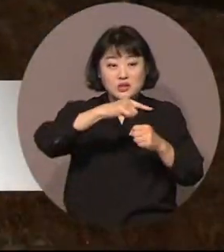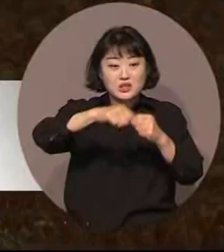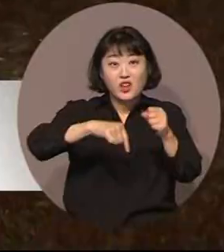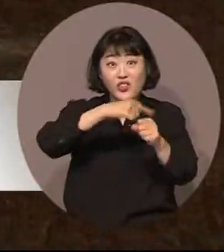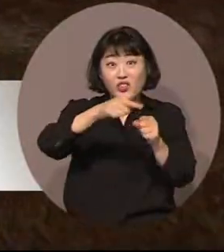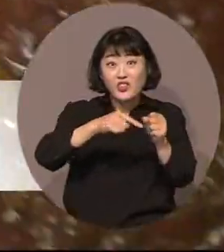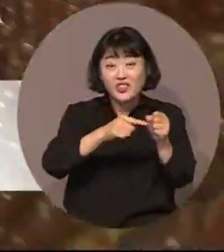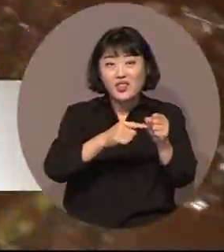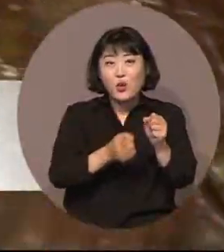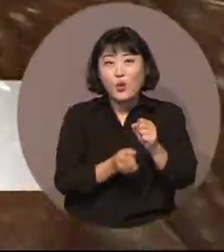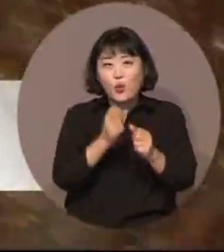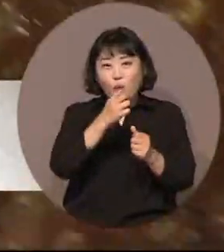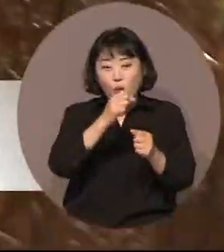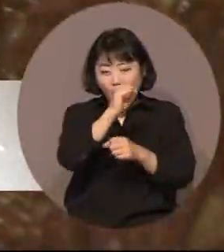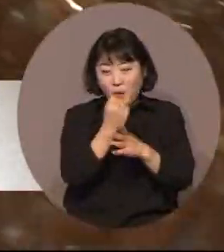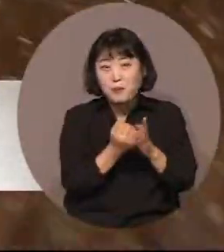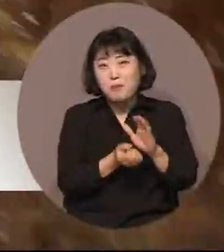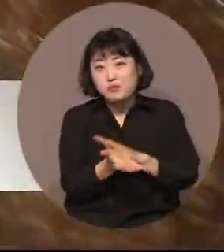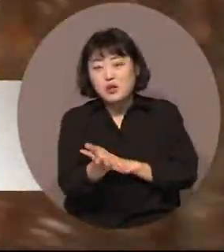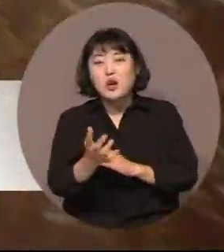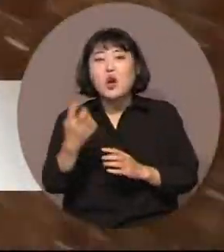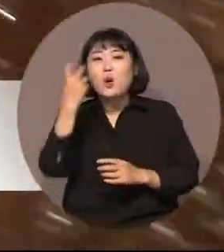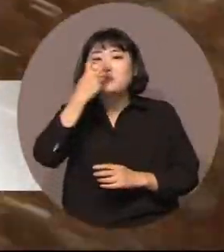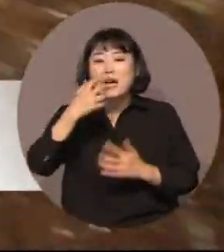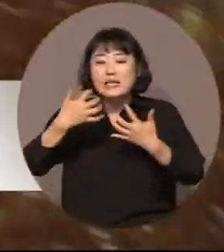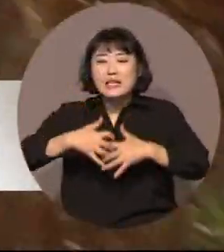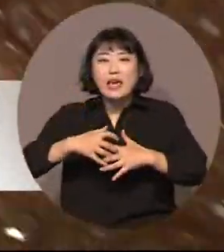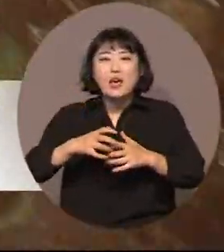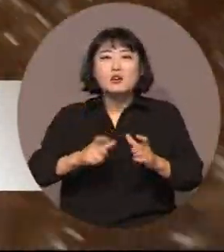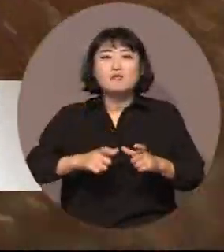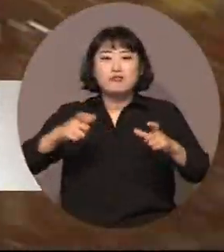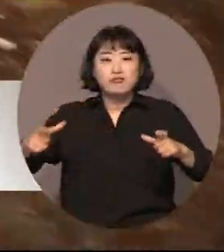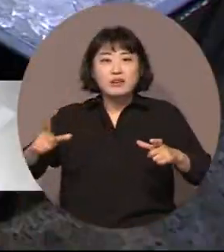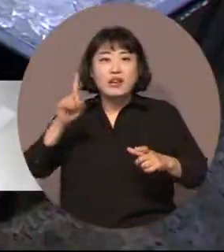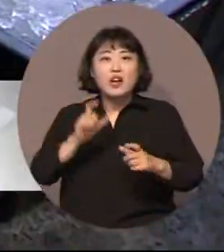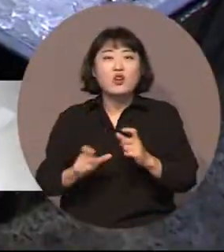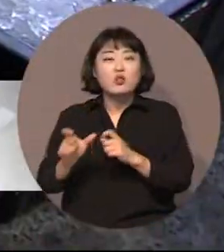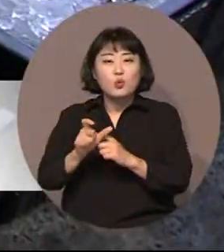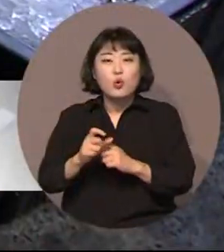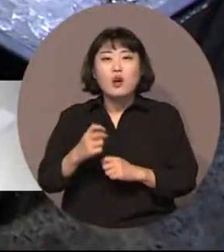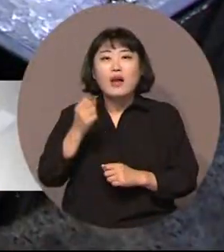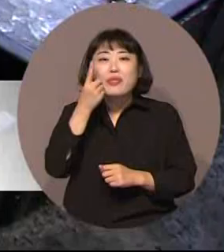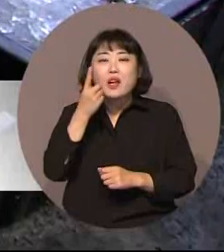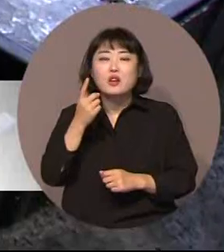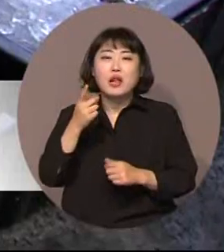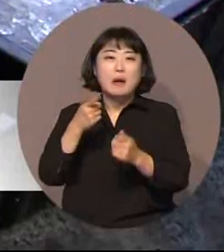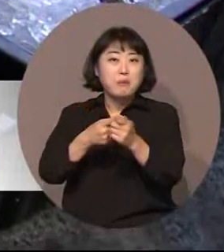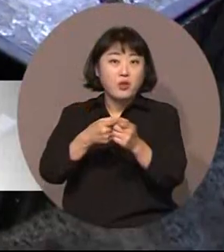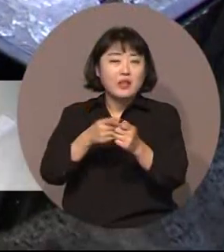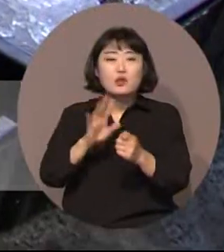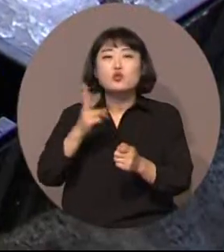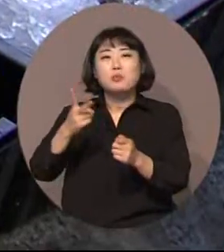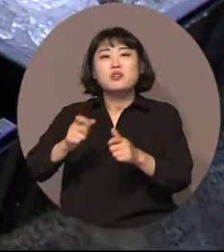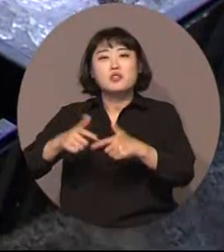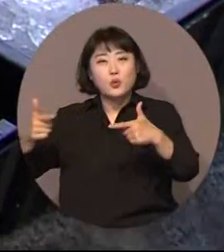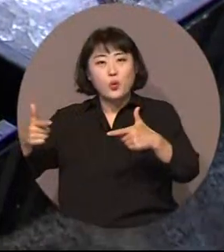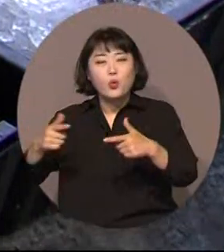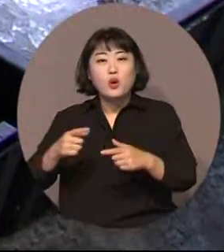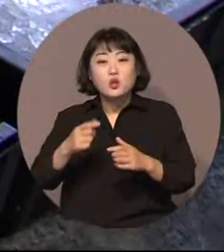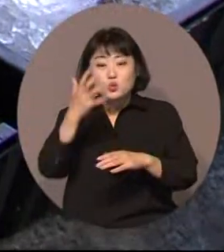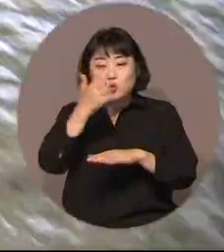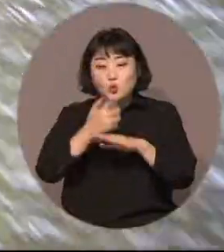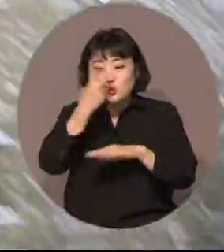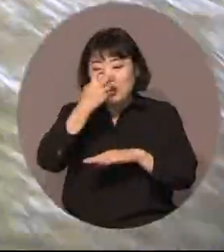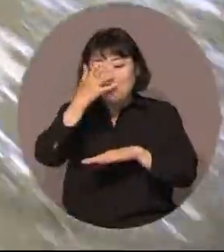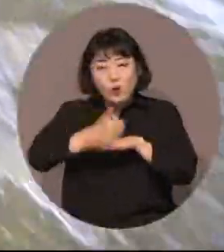대비해 방사는 검사 장비 한 대를 확충하고 조사 주기를 월 한 차례에서 두 차례로 늘렸으며 조사결과는 연구소 누리집의